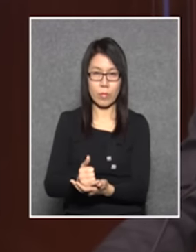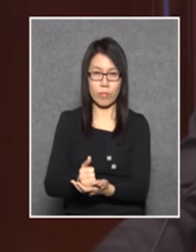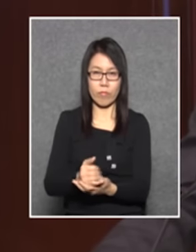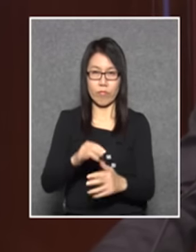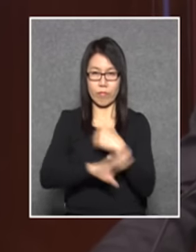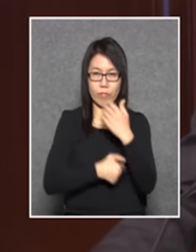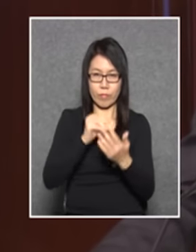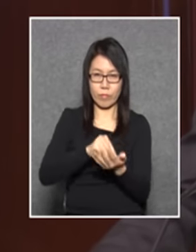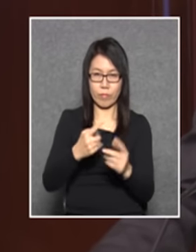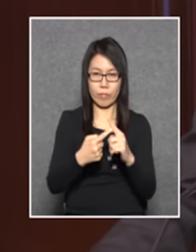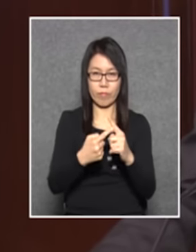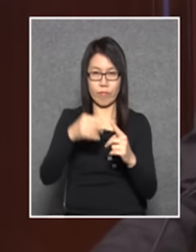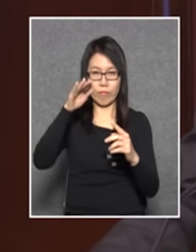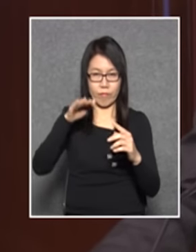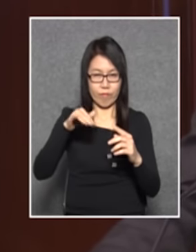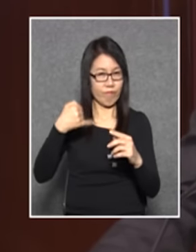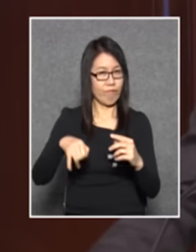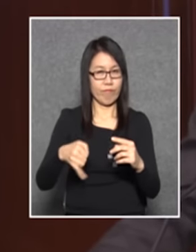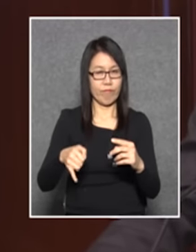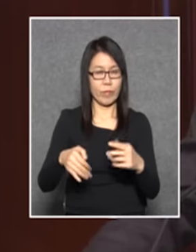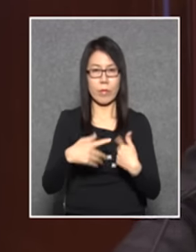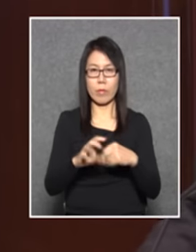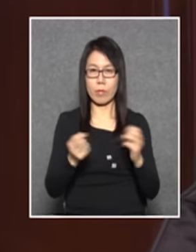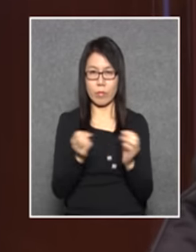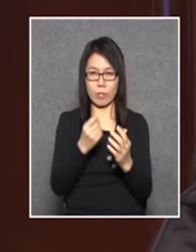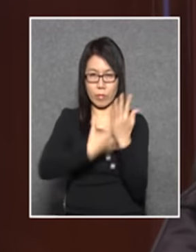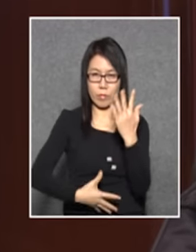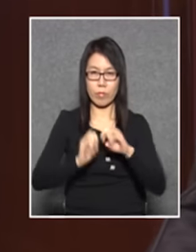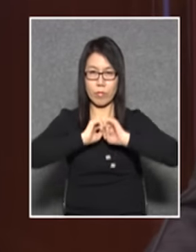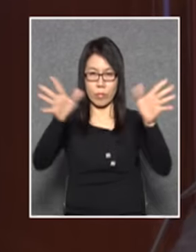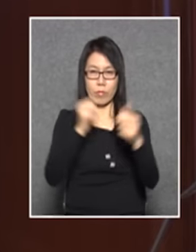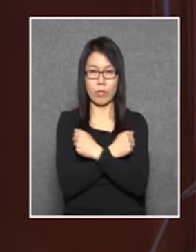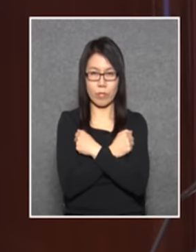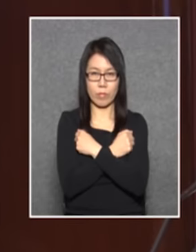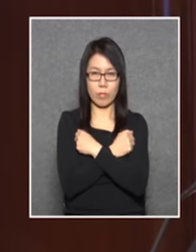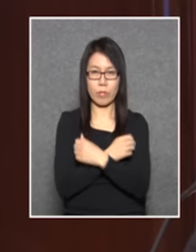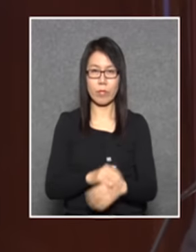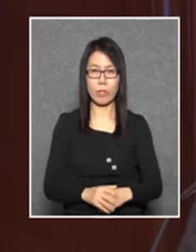数。根据议事规则，我现在宣布休会。